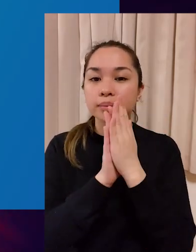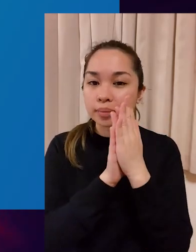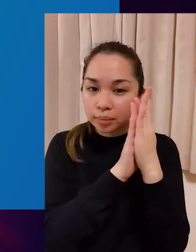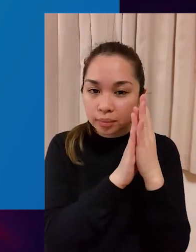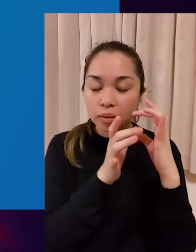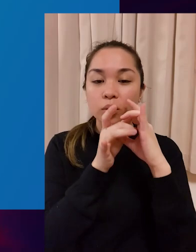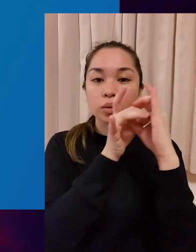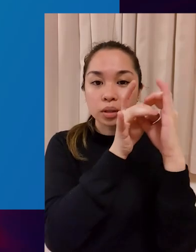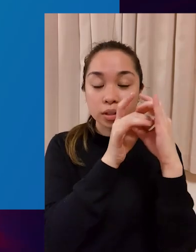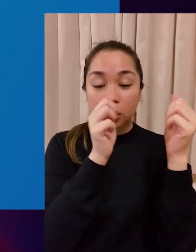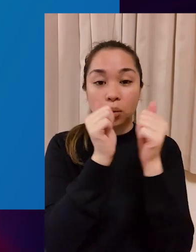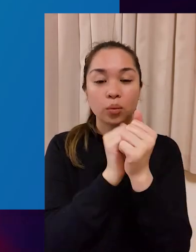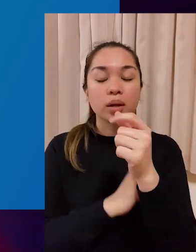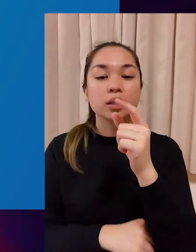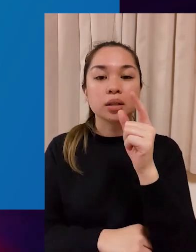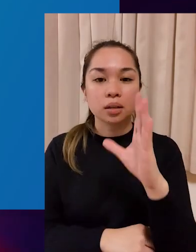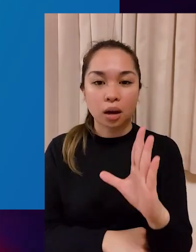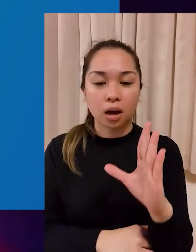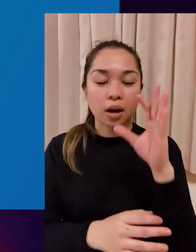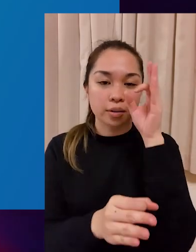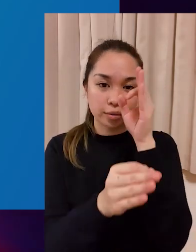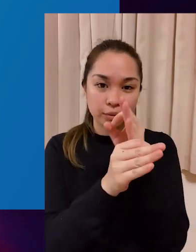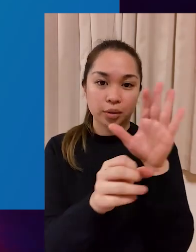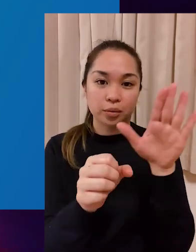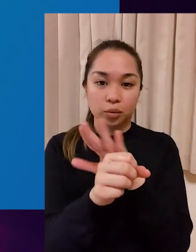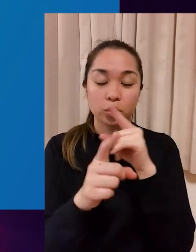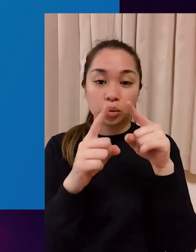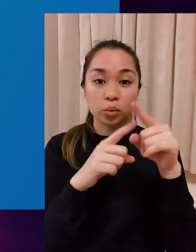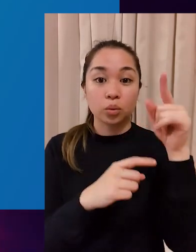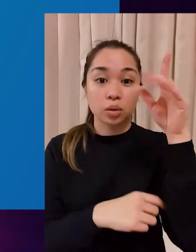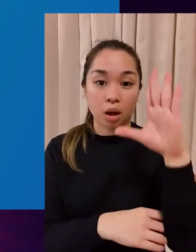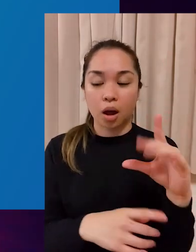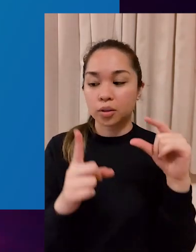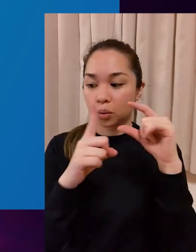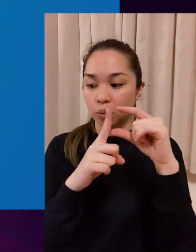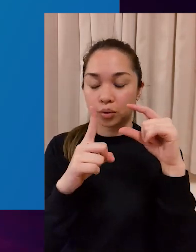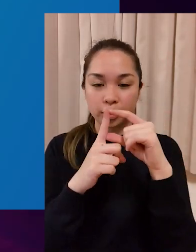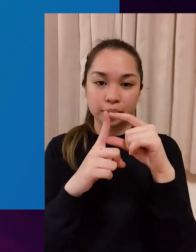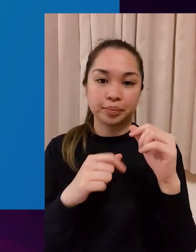tapat sa ating Panginoong Diyos at sa Kanyang salita.